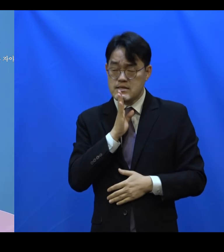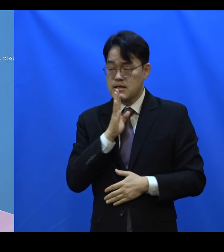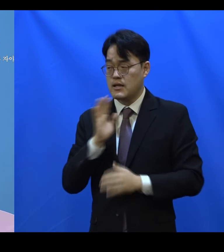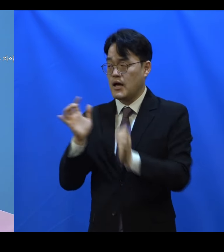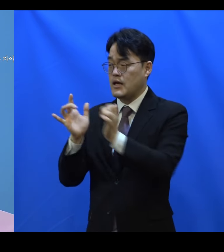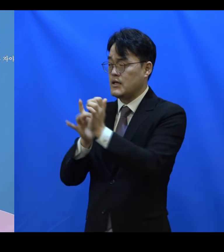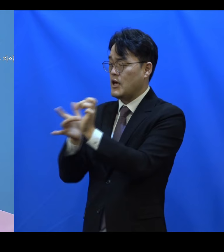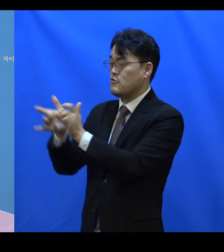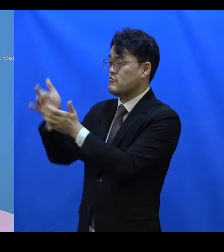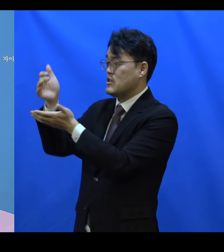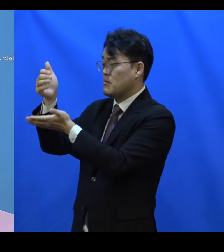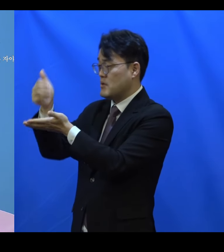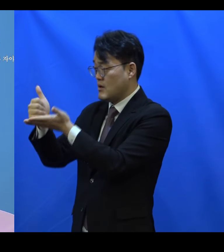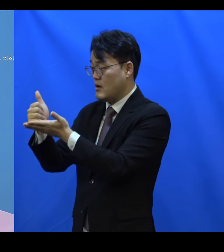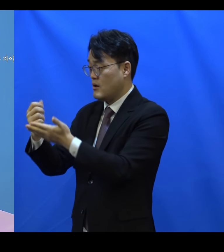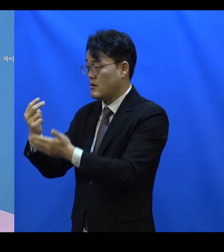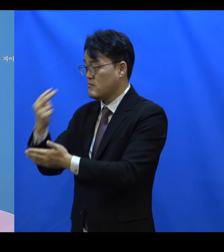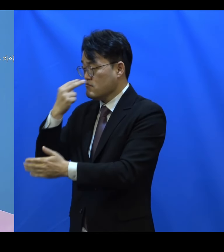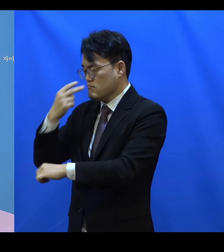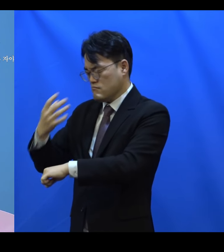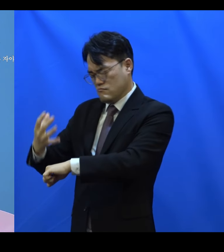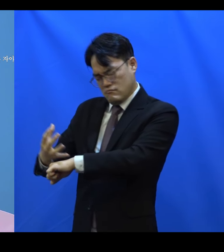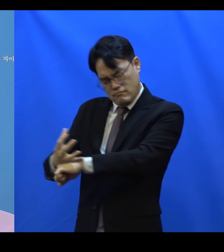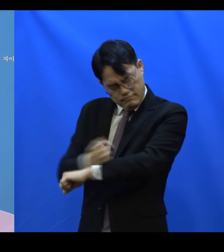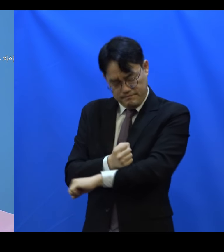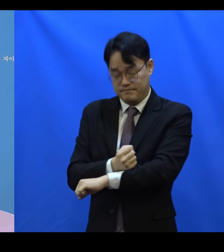그냥 내 영혼을 사로잡는